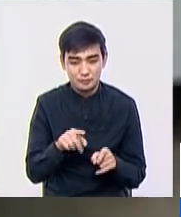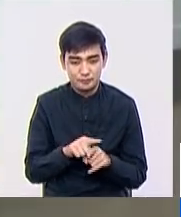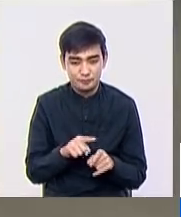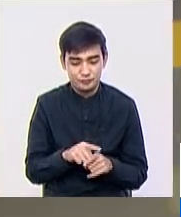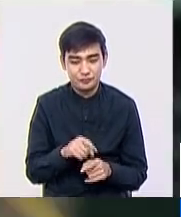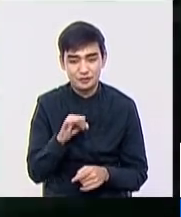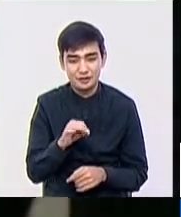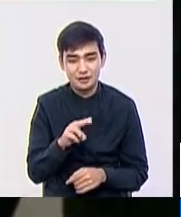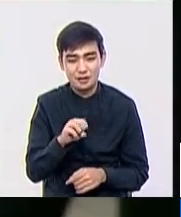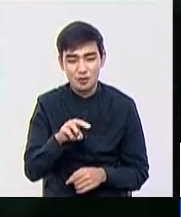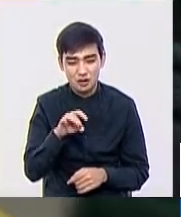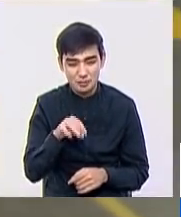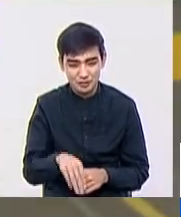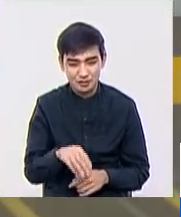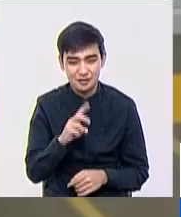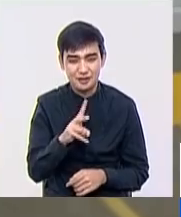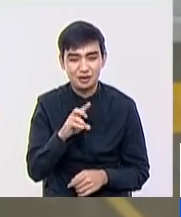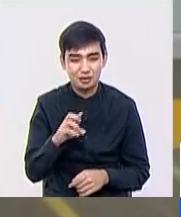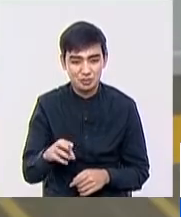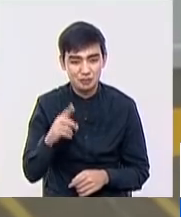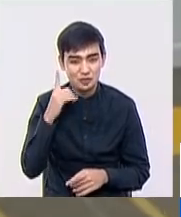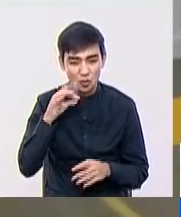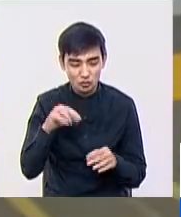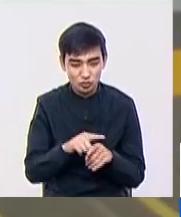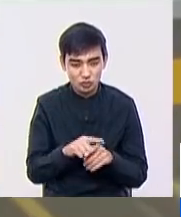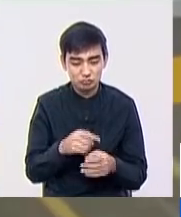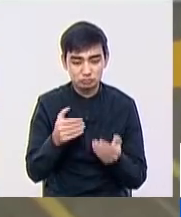департамент, кем болды, ұлттық қауіпсіздік департаментінің психологына